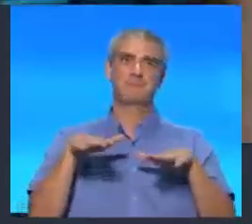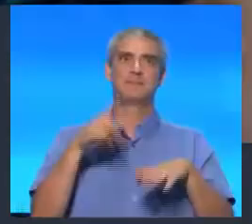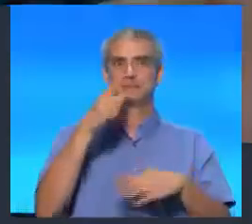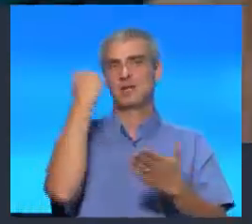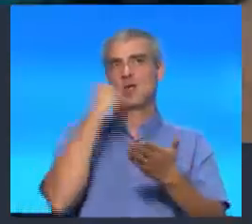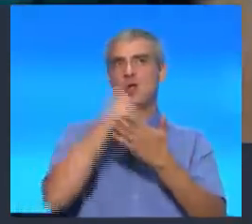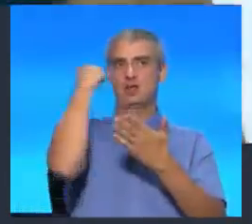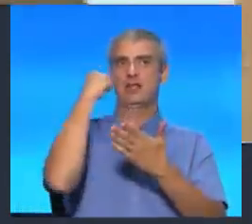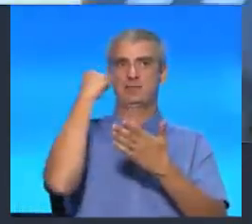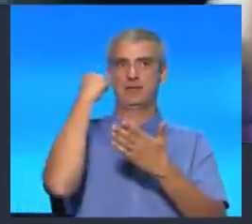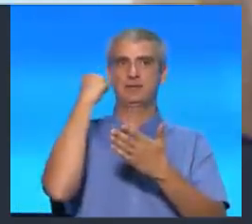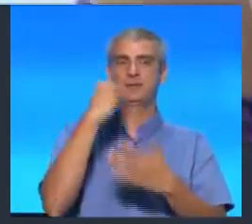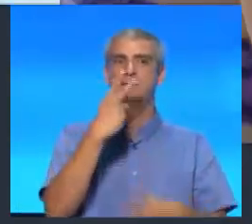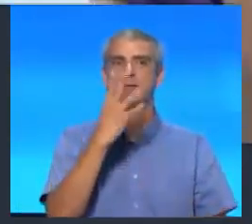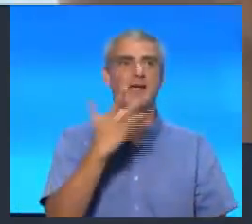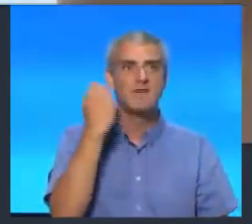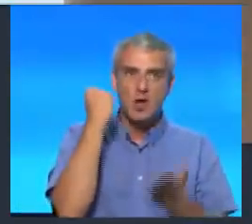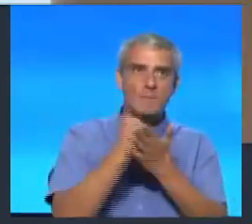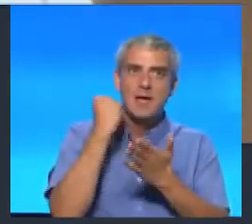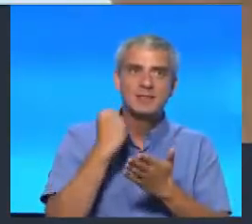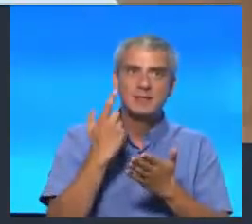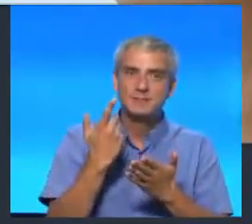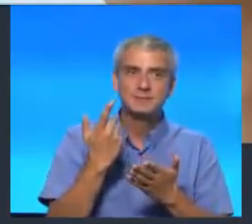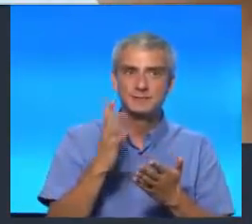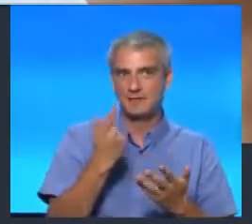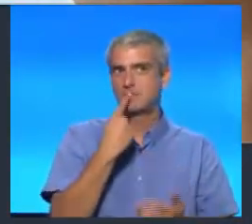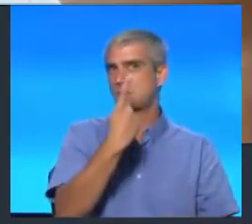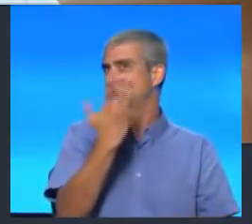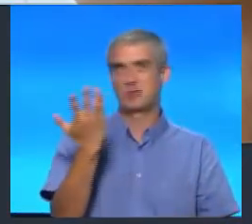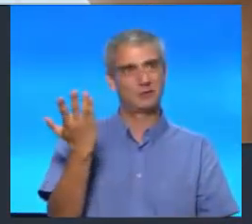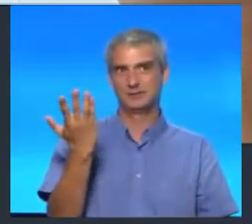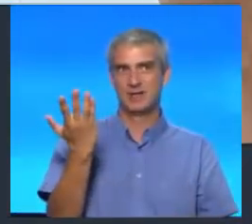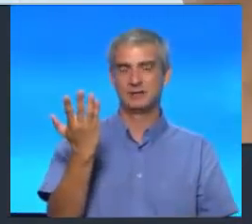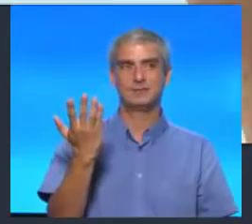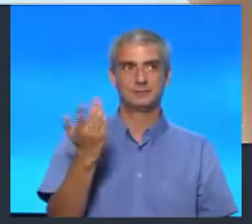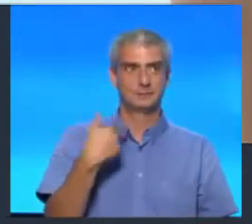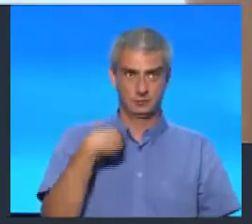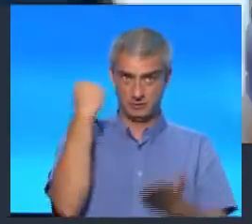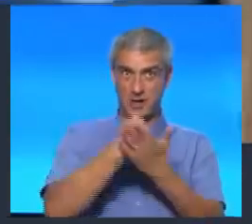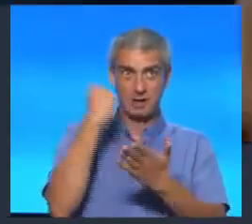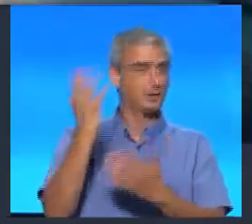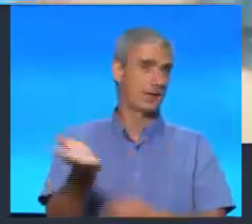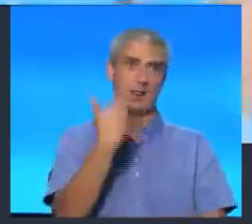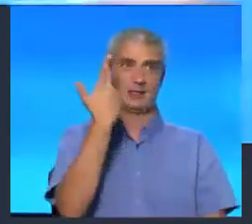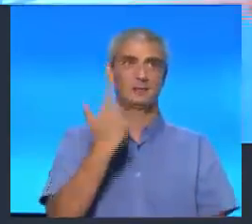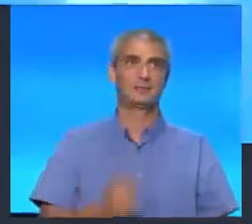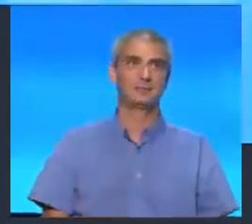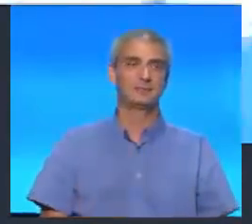החותמת. כן. איפה מחתימים את זה? איפה שבא לך. אוקיי. רוצה שנחתים? יאללה. את